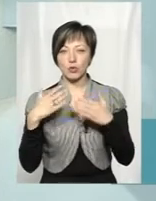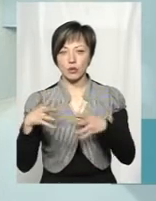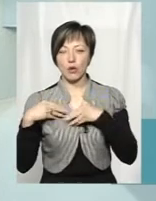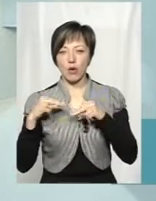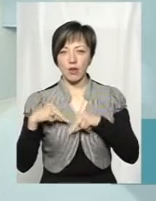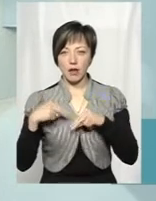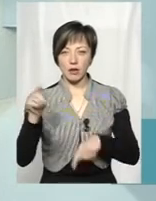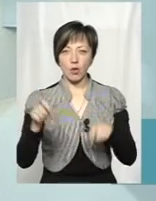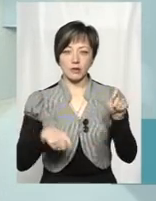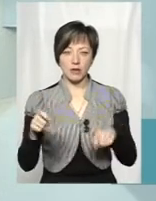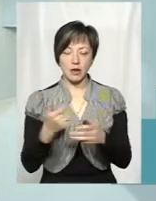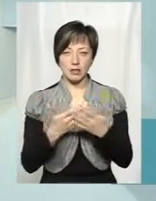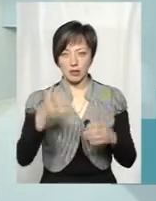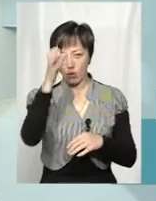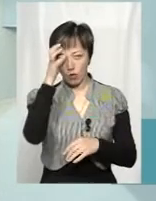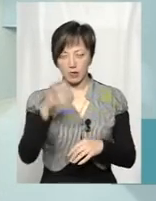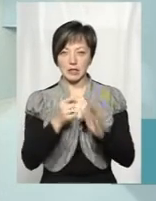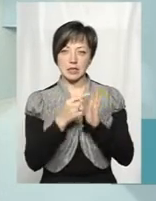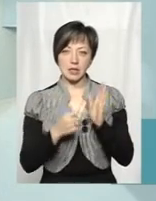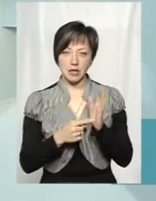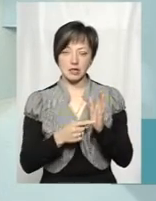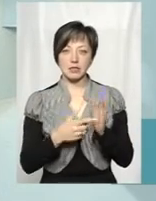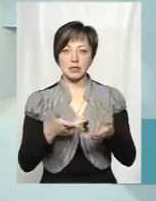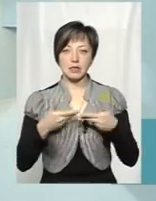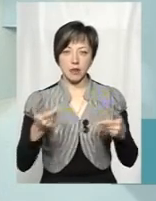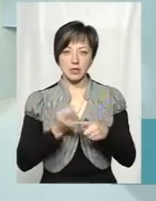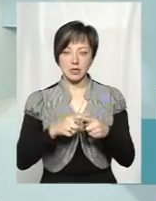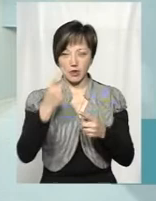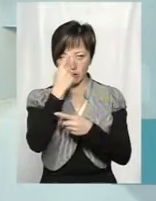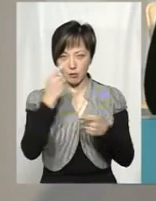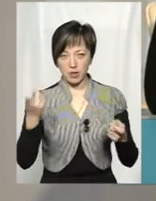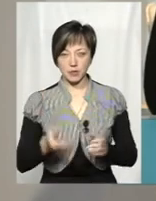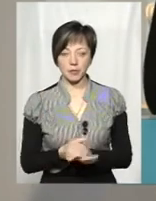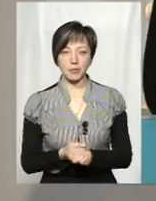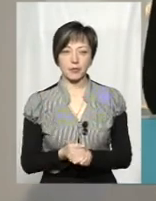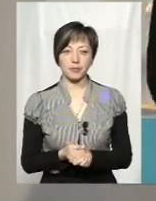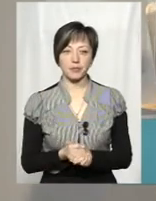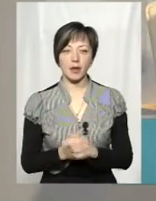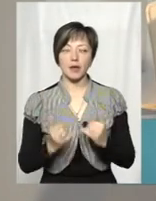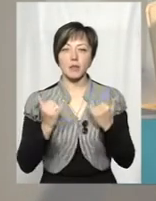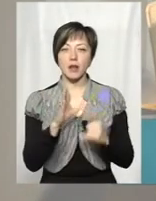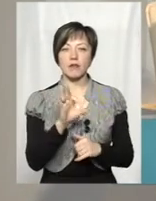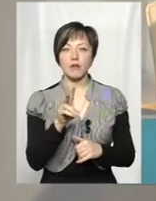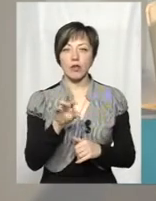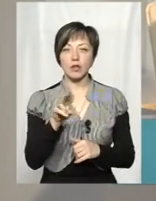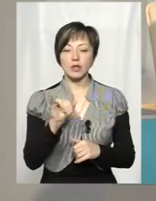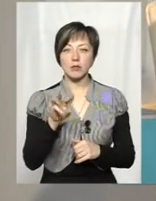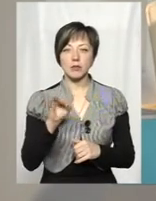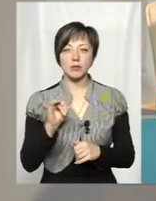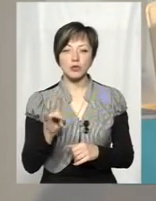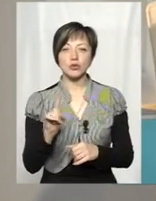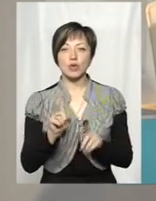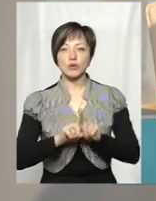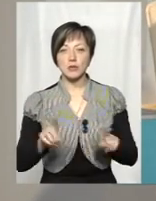на конференціях наукових, вони діляться з нами цією інформацією. Пане Володимире, от що особливо цінного от